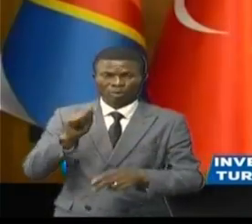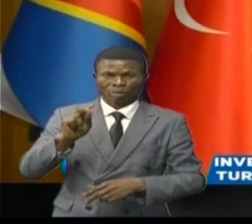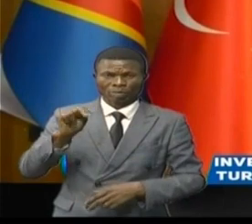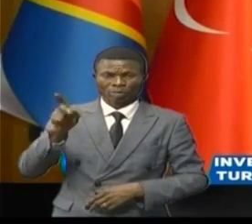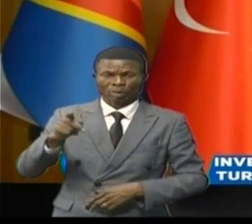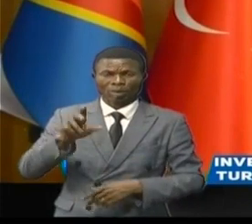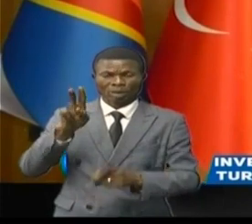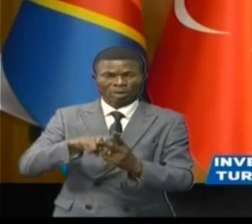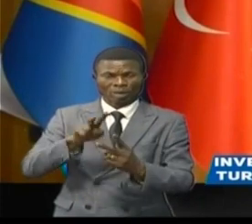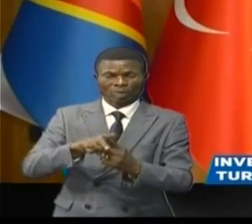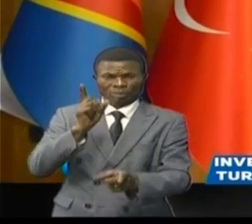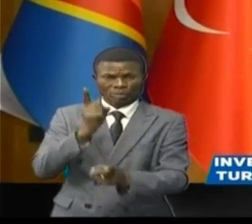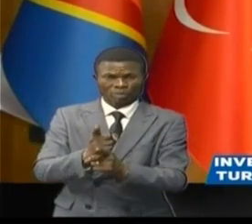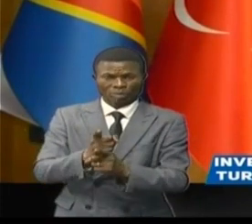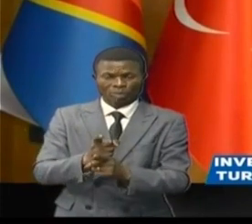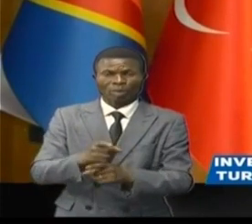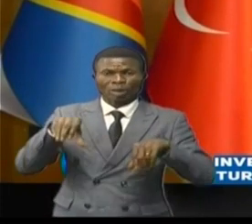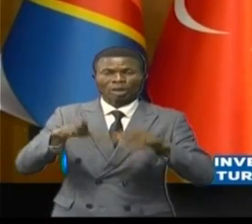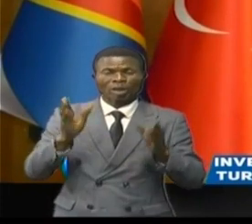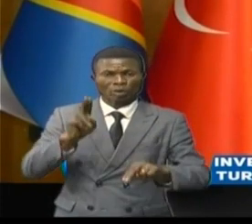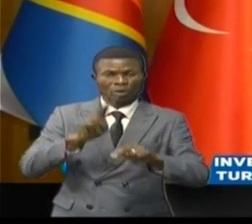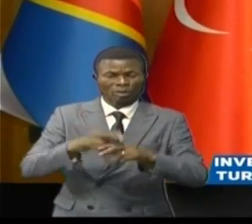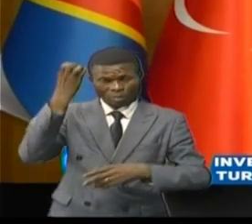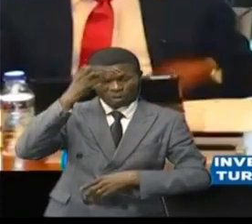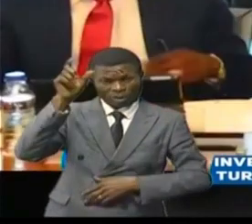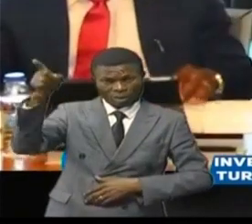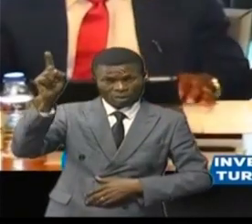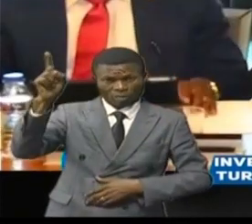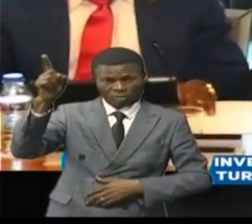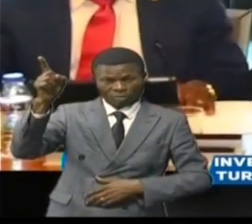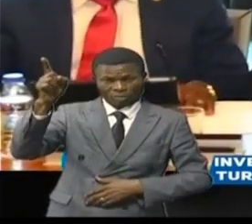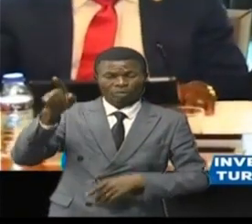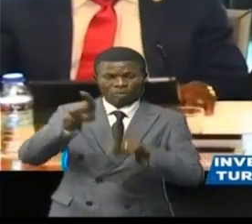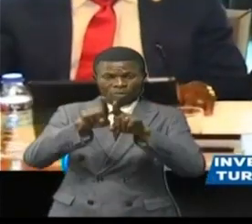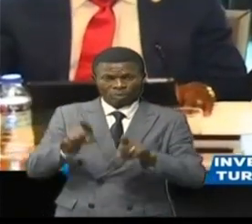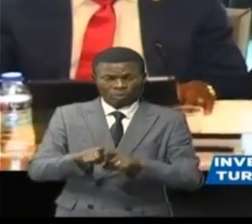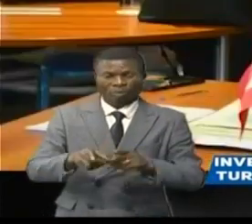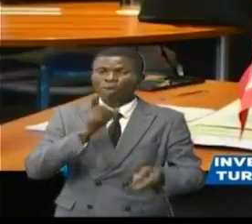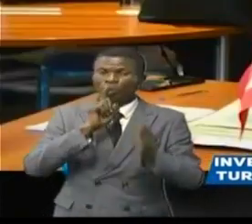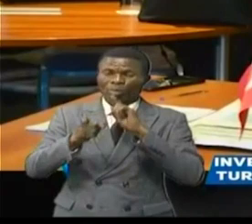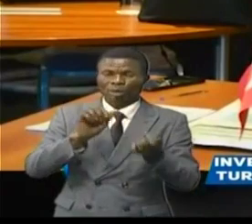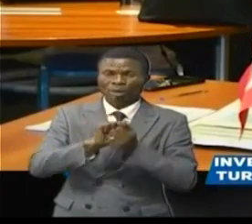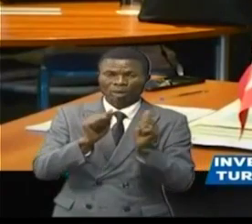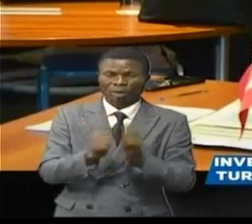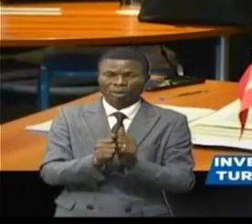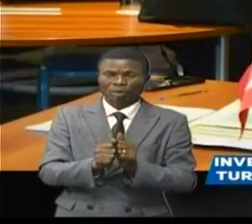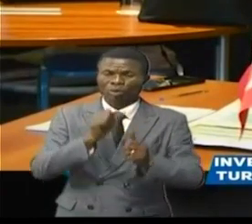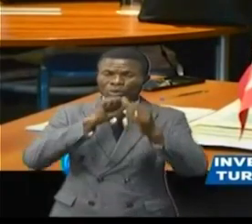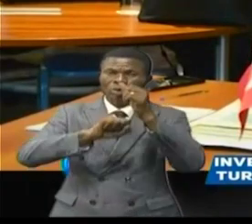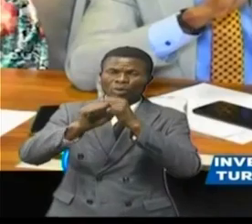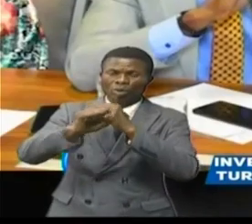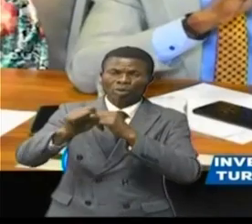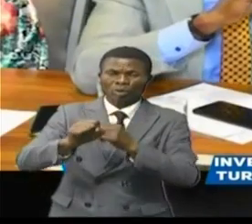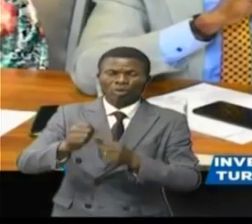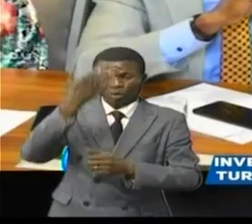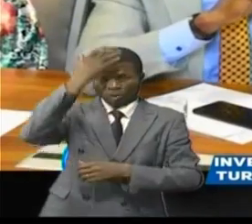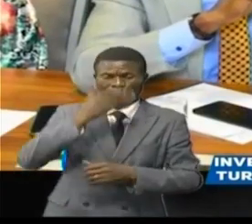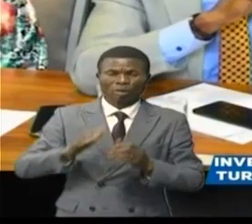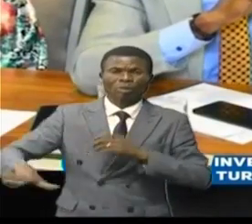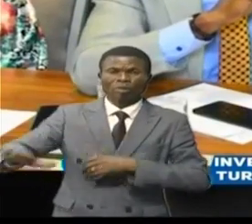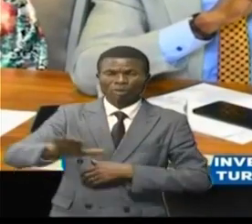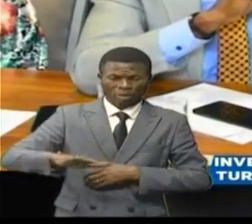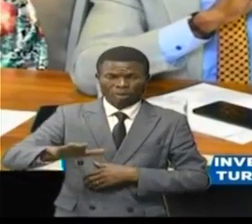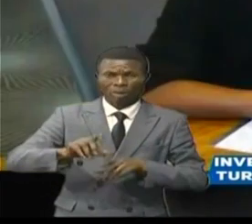garanties nécessaires. La diaspora congolaise de Turquie a elle aussi été entretenue sur son rôle dans la promotion de l'image du pays. Sans